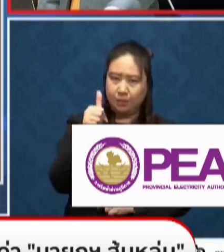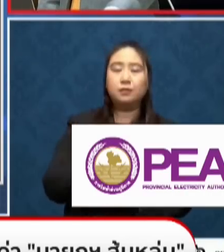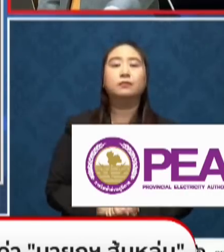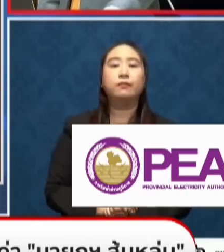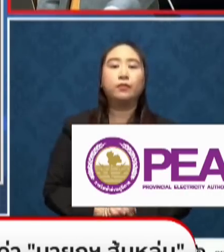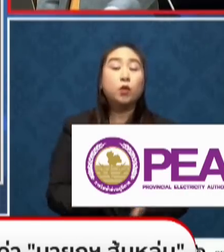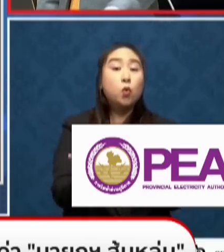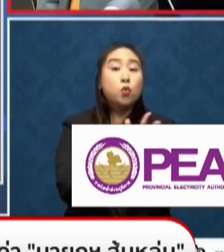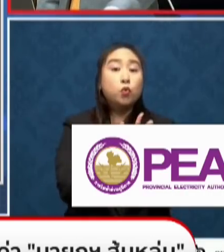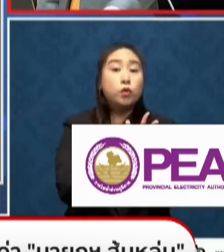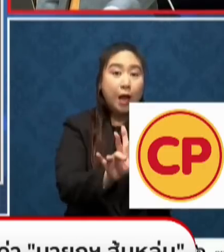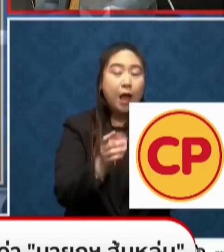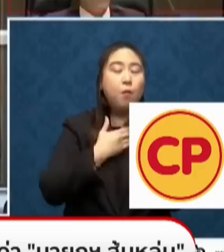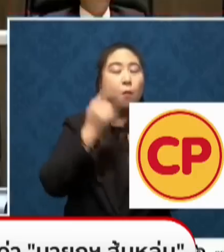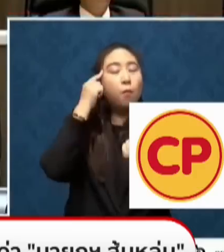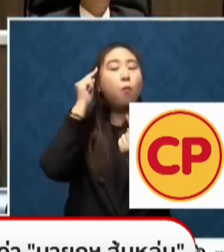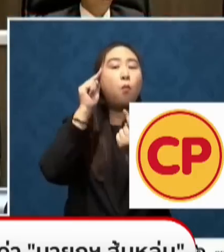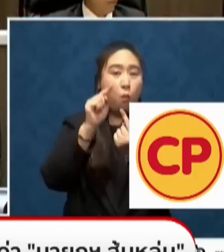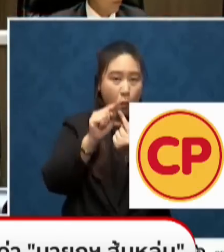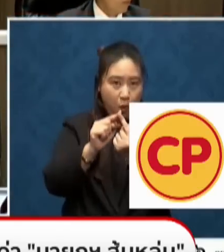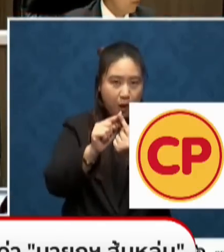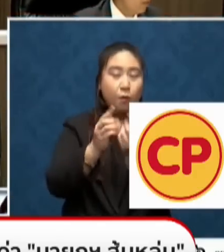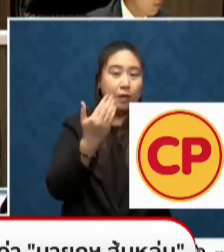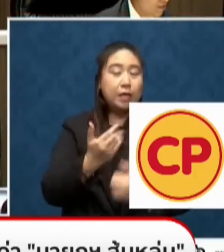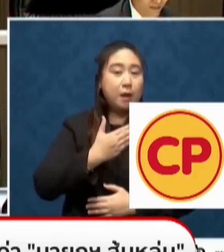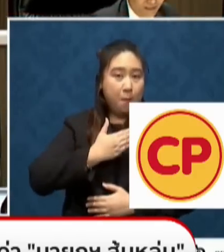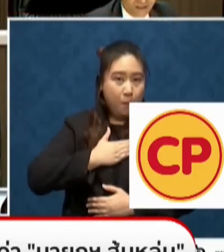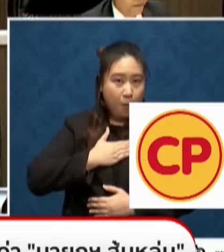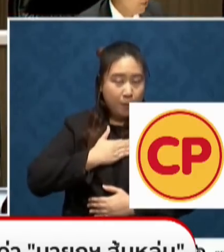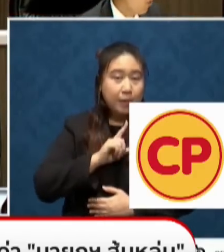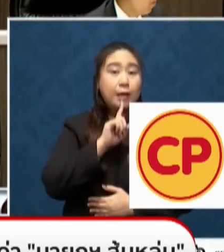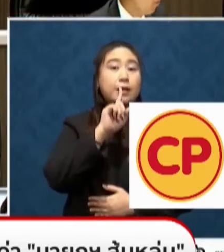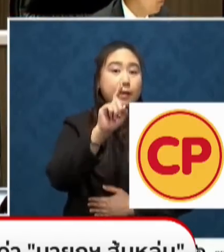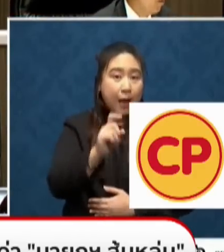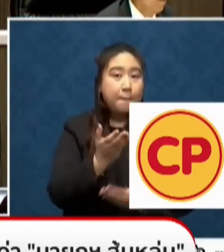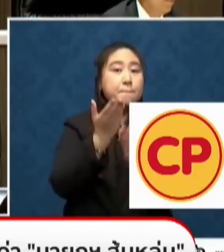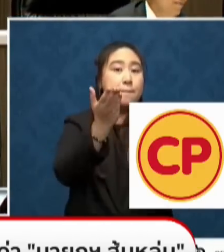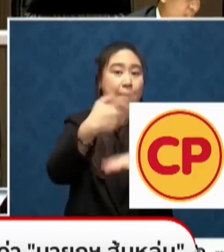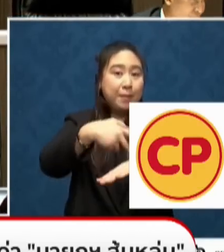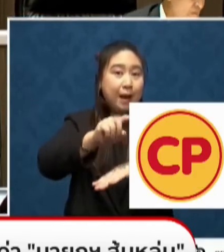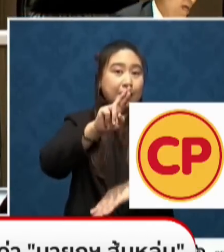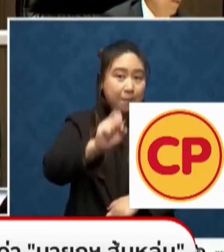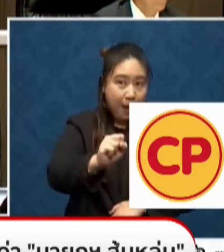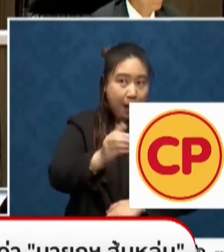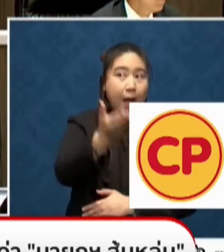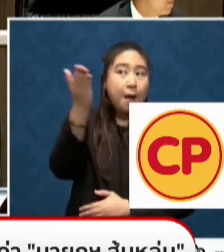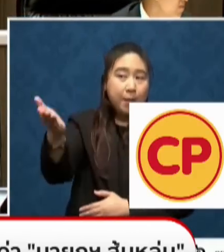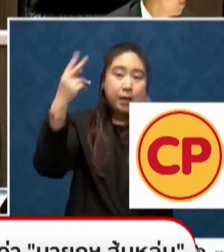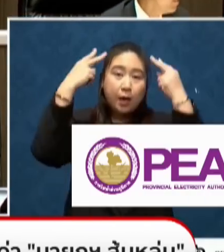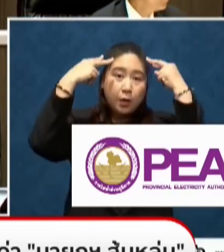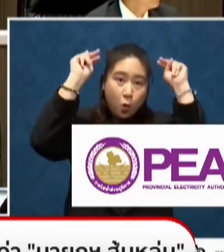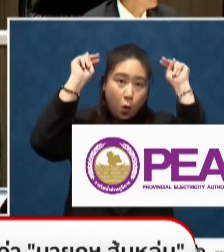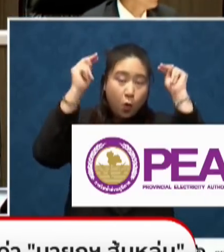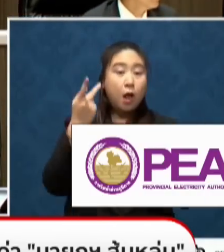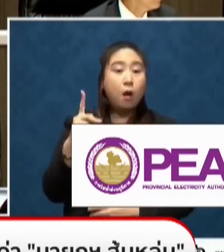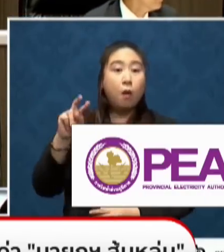สุดท้ายนะครับผมหวังครับว่าสิ่งที่ผมได้ตั้งคำถามผ่านท่านประธานสภาไปยังท่านนายกรัฐมนตรีและคณะรั